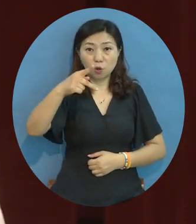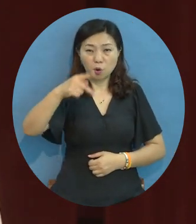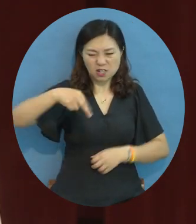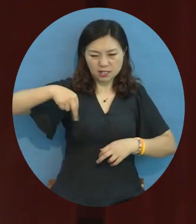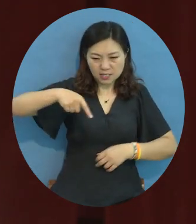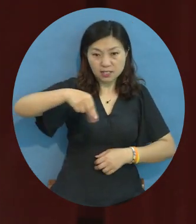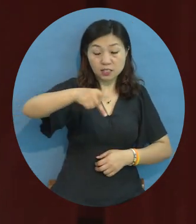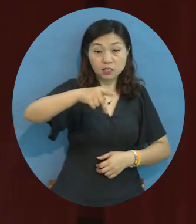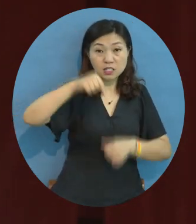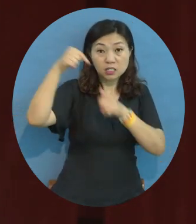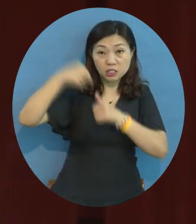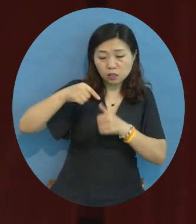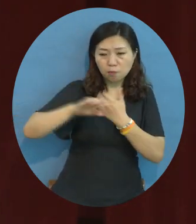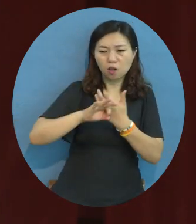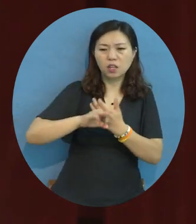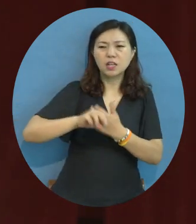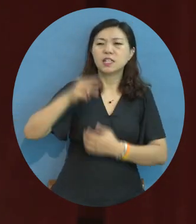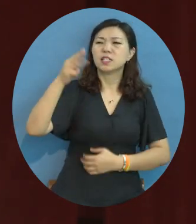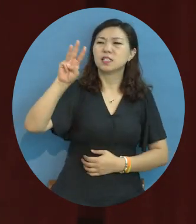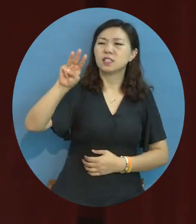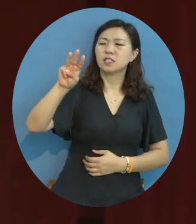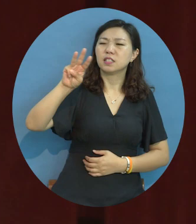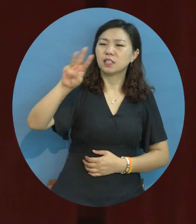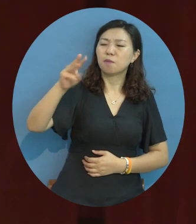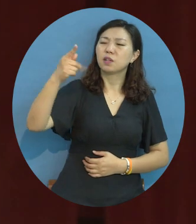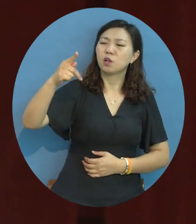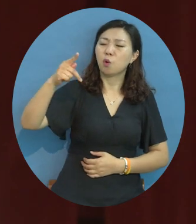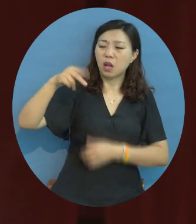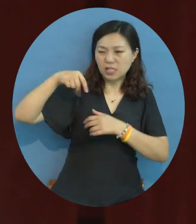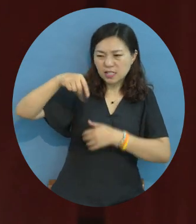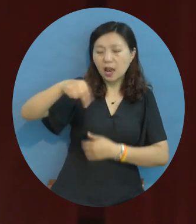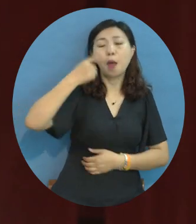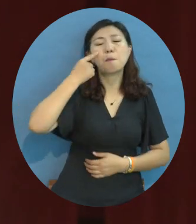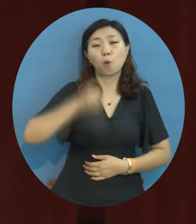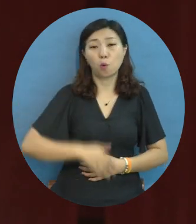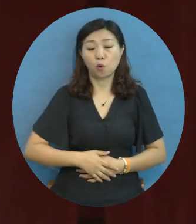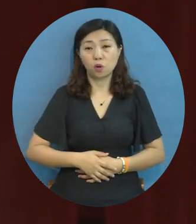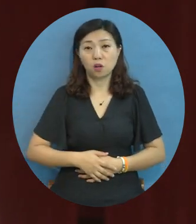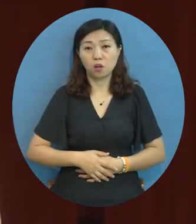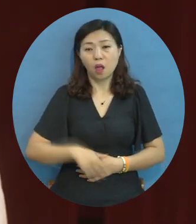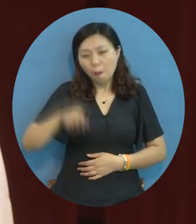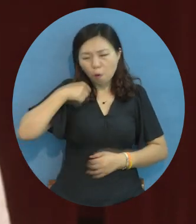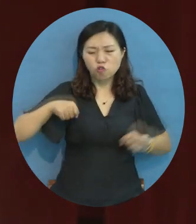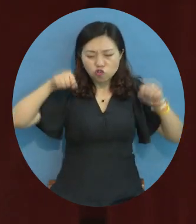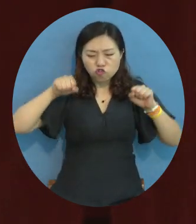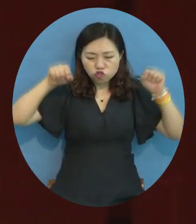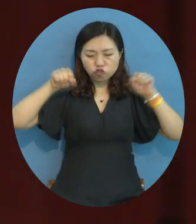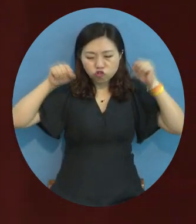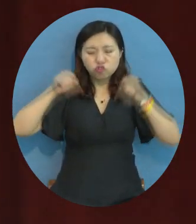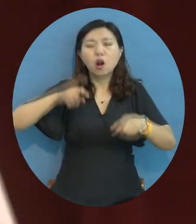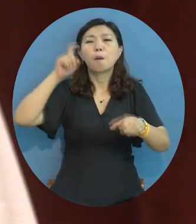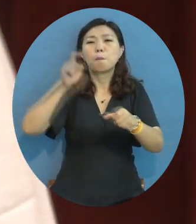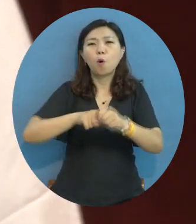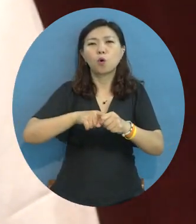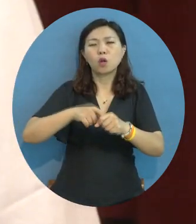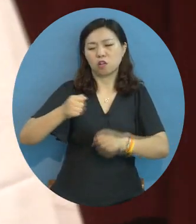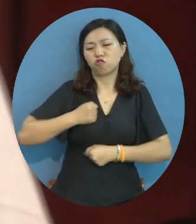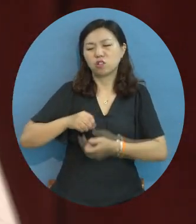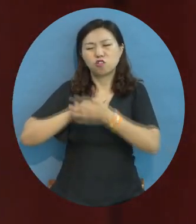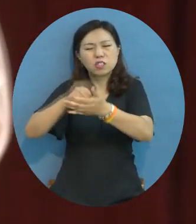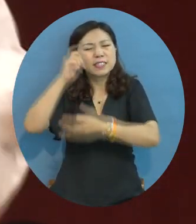체력 단련한다 마음 먹고 뛰지 마라 그래도 뛰고 아시겠어요? 그럼 아무 문제도 없어.